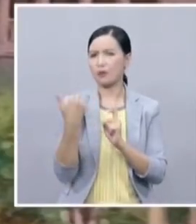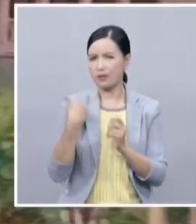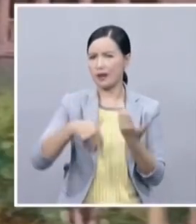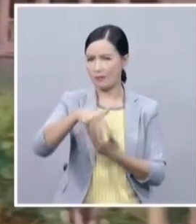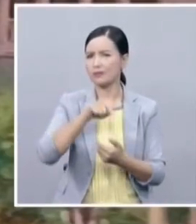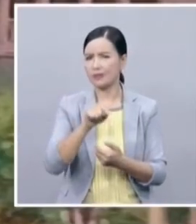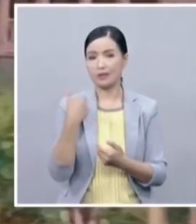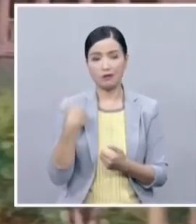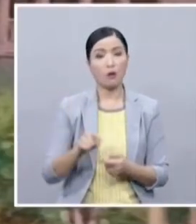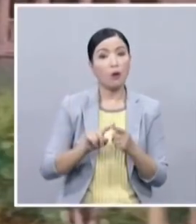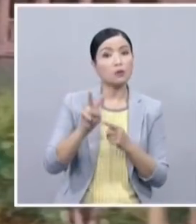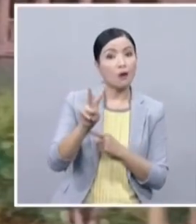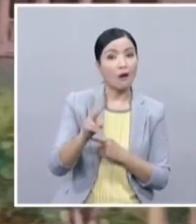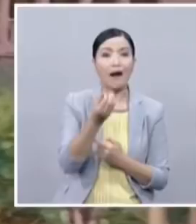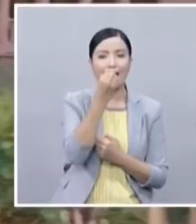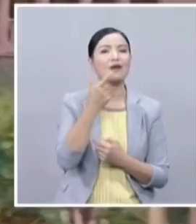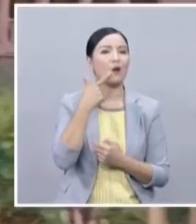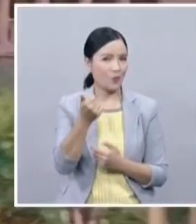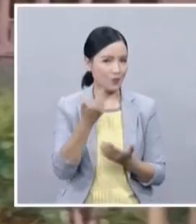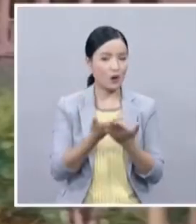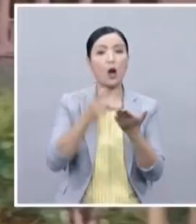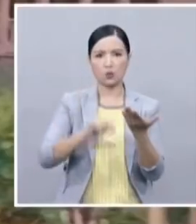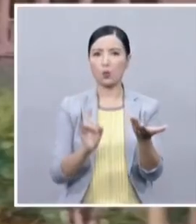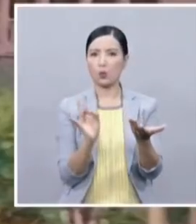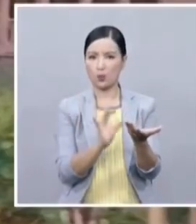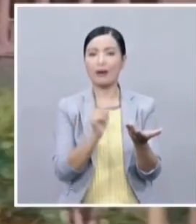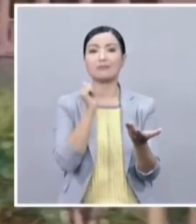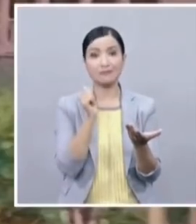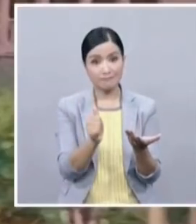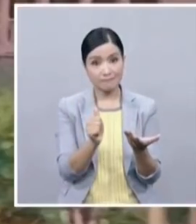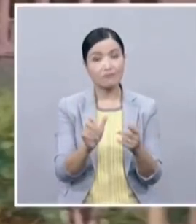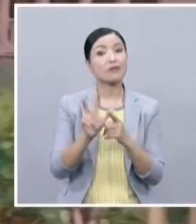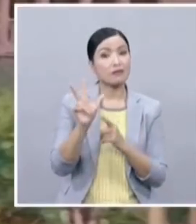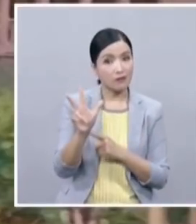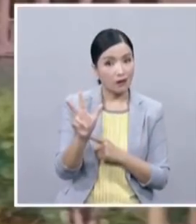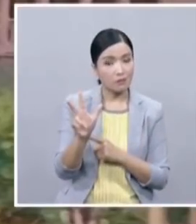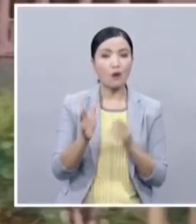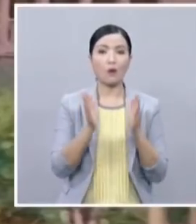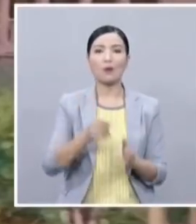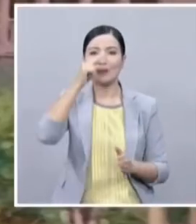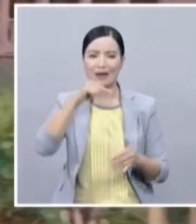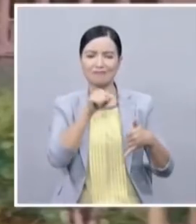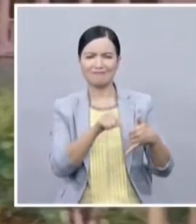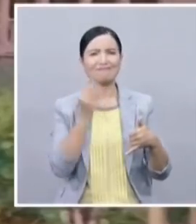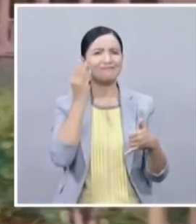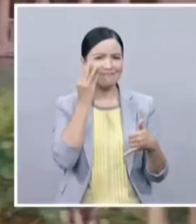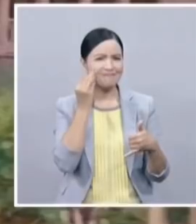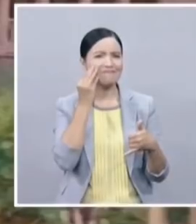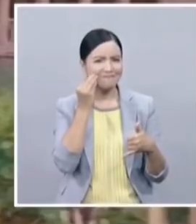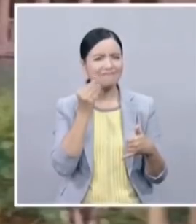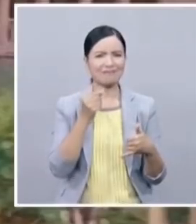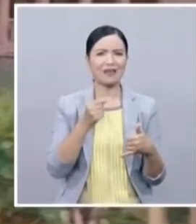คืออะไรอาหารอร่อยราคาถูกมีคุณภาพสามก็คือคนไทยน่ารักมีอัธยาศัยไม